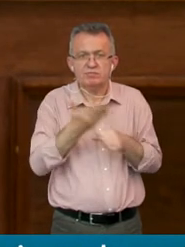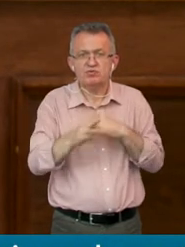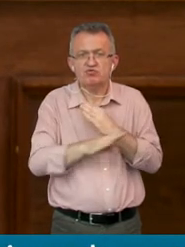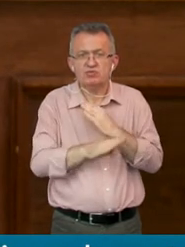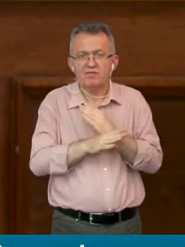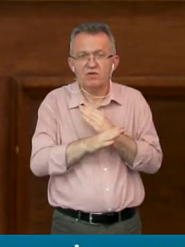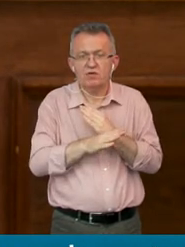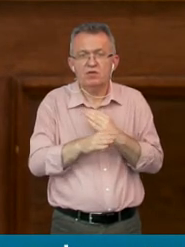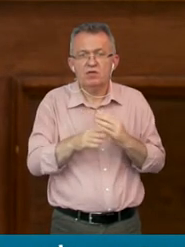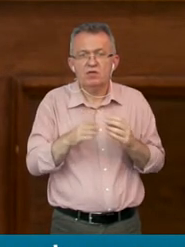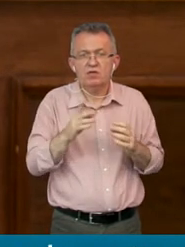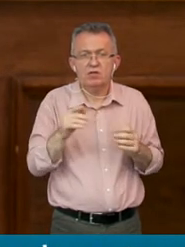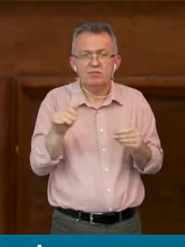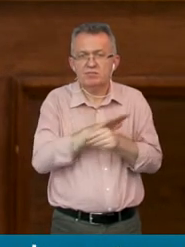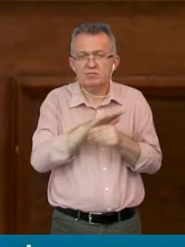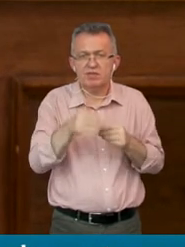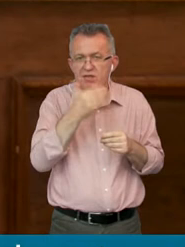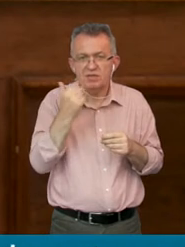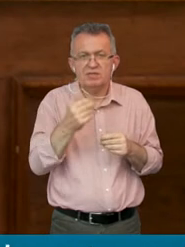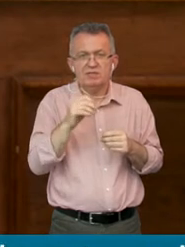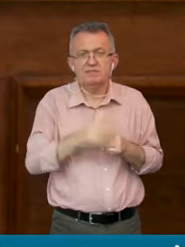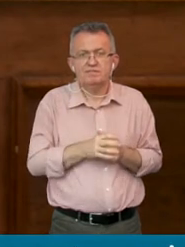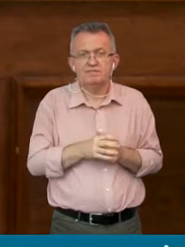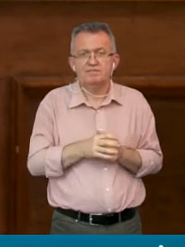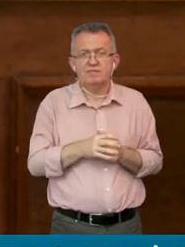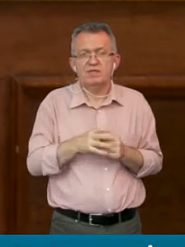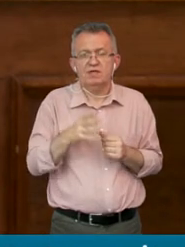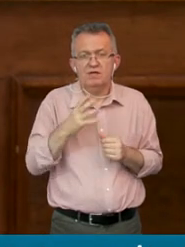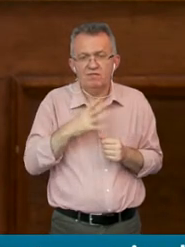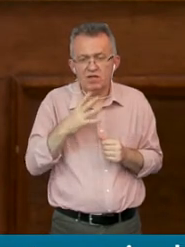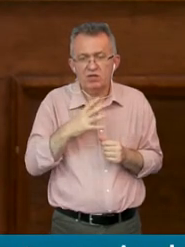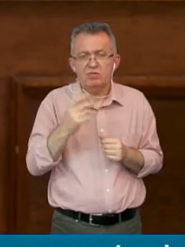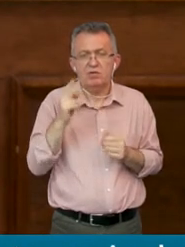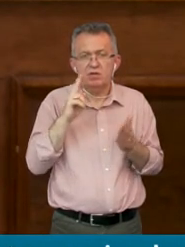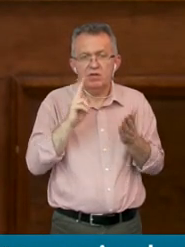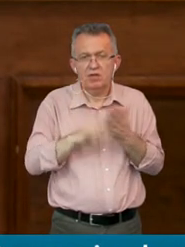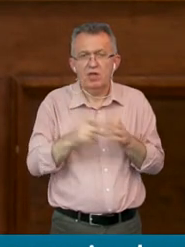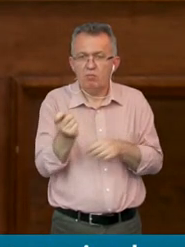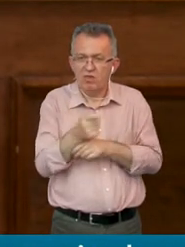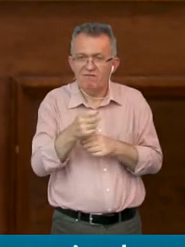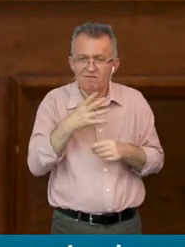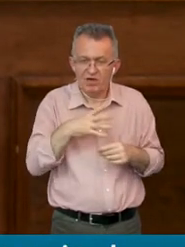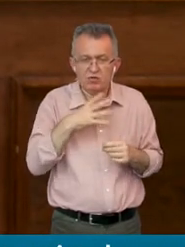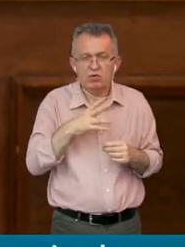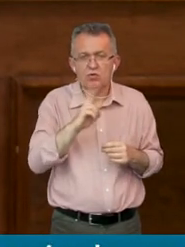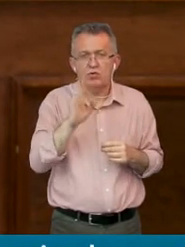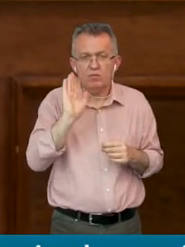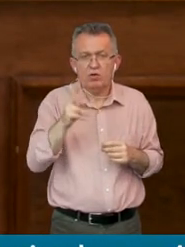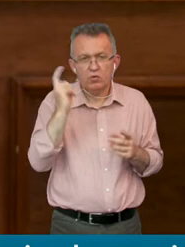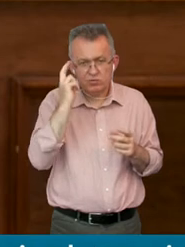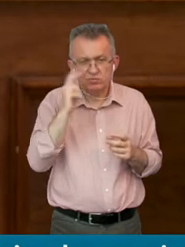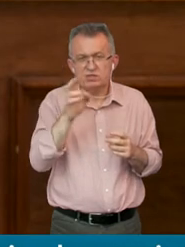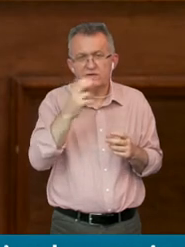Osławiona kompensacje nie są zaopiekowane i usychają. Warto przekierować fundusze skoszenia na podlewanie drzew. Czy ktoś w magistracie to